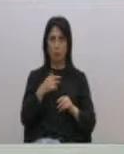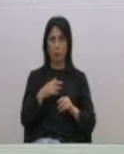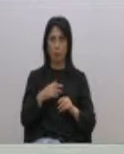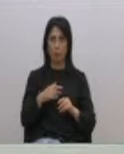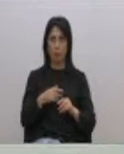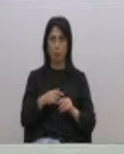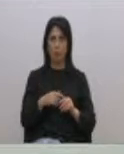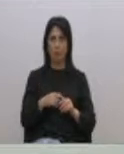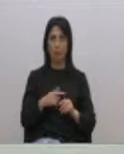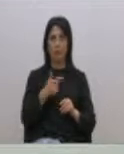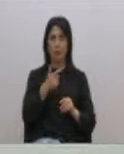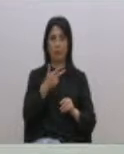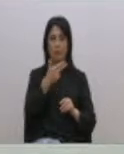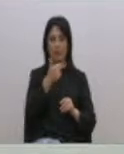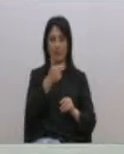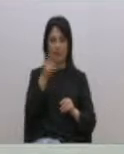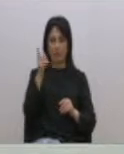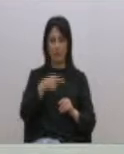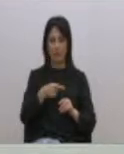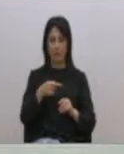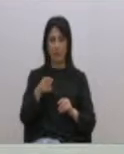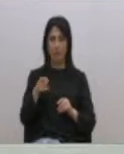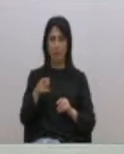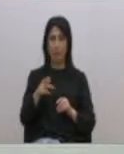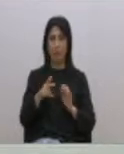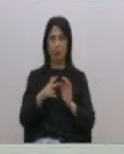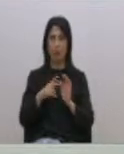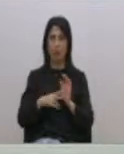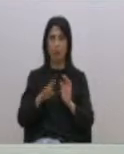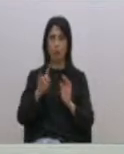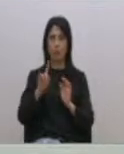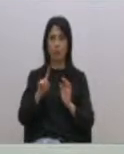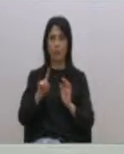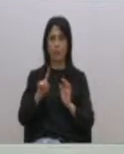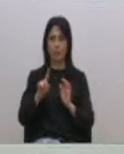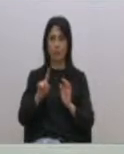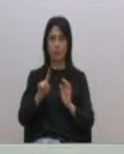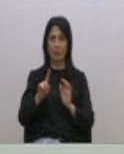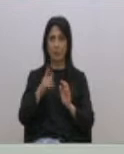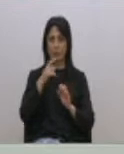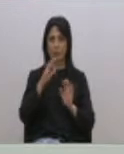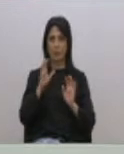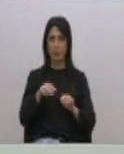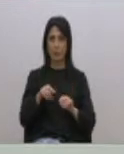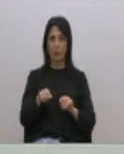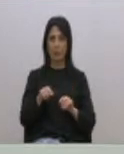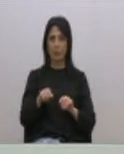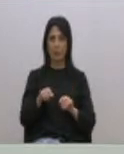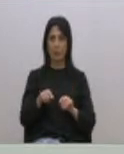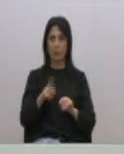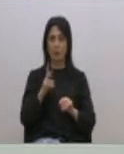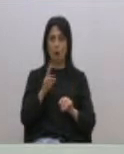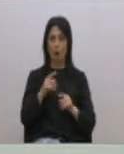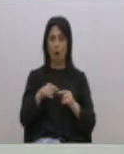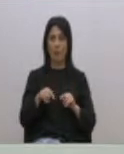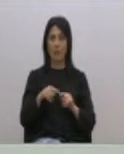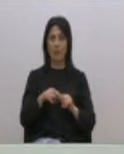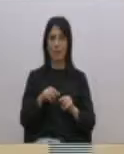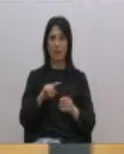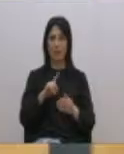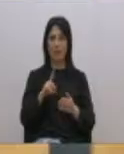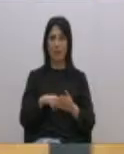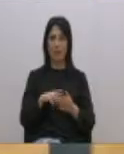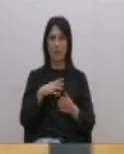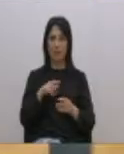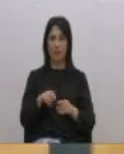არ არის პროექტის 31 პუნქტი რეგლამენტის 91 მუხლი. ბატონ თავმჯდომარე, აქ კომიტეტზე დაისვა